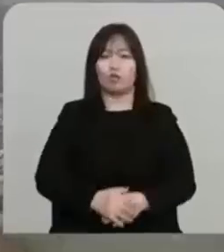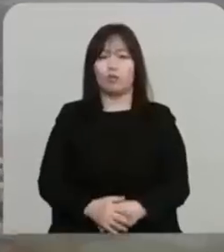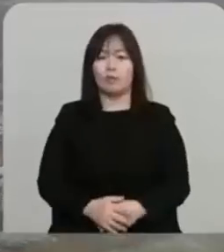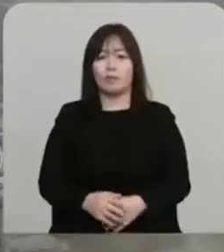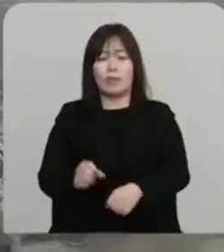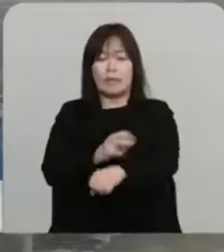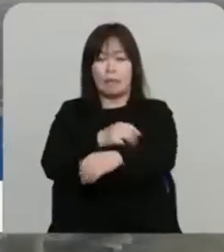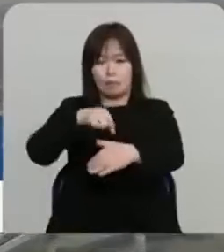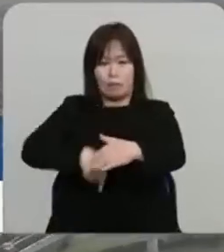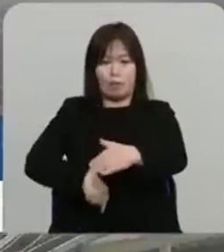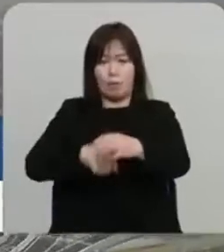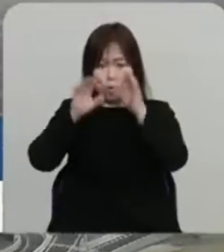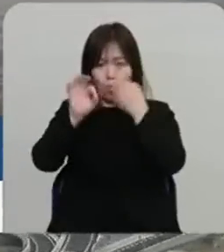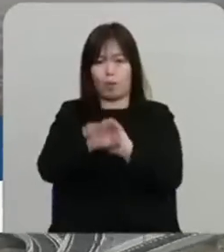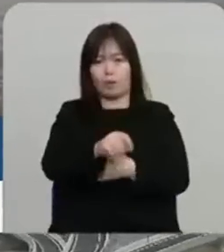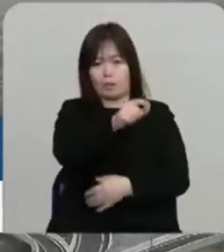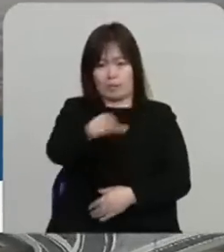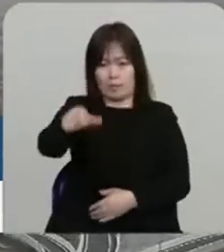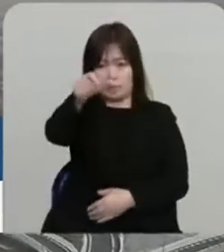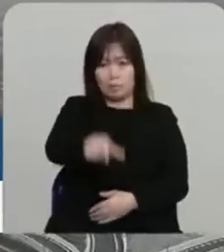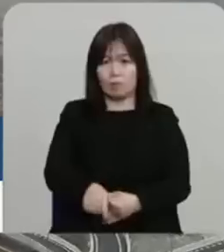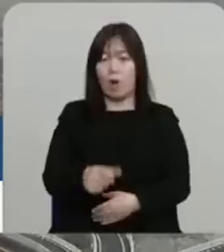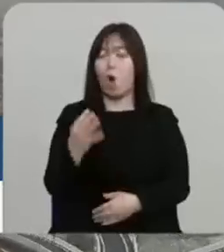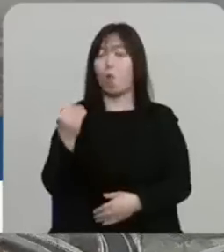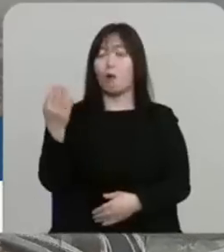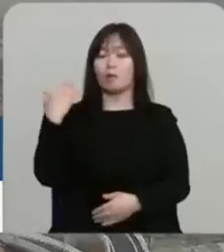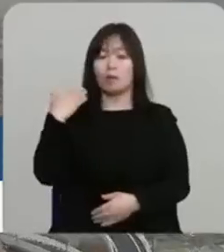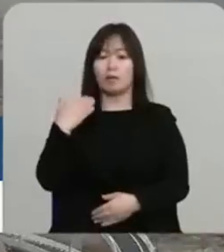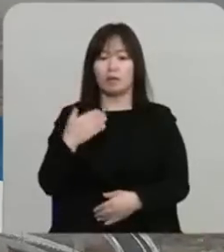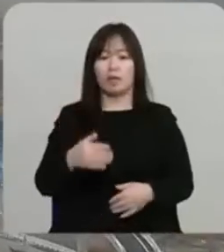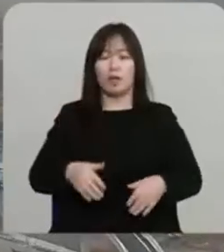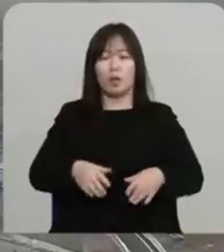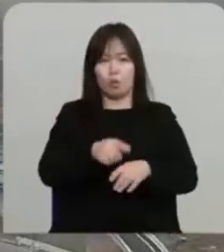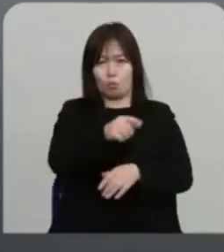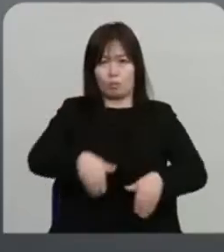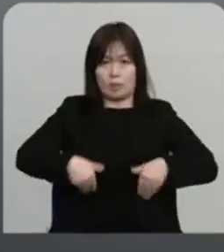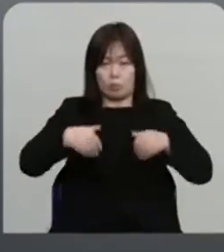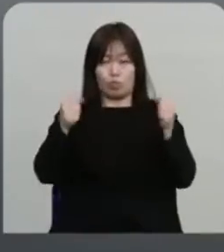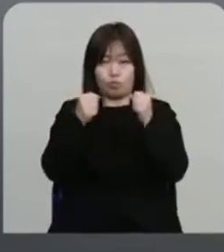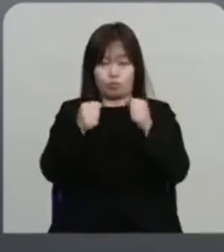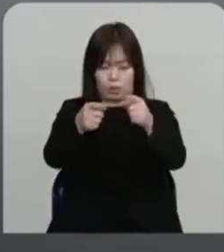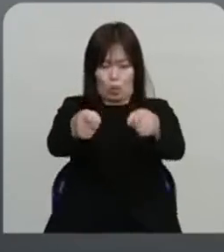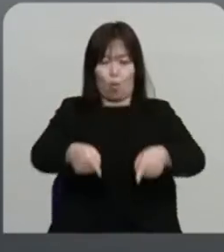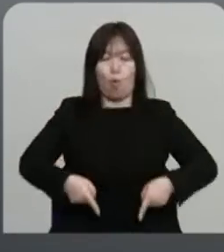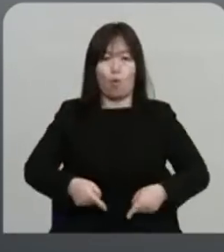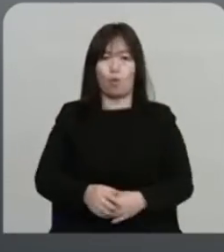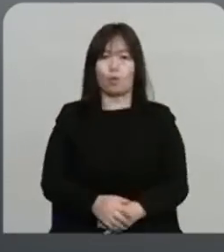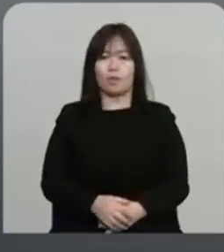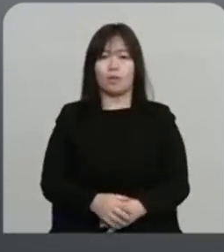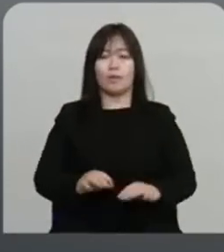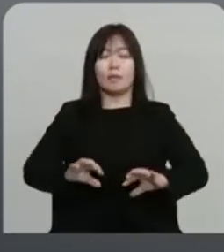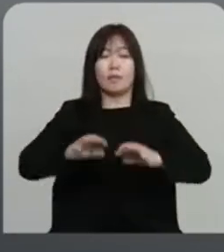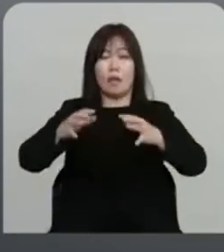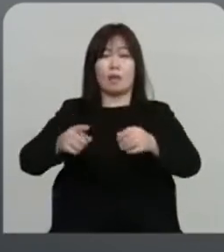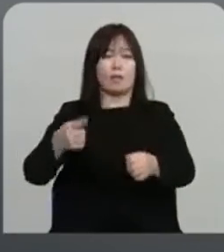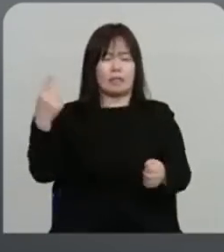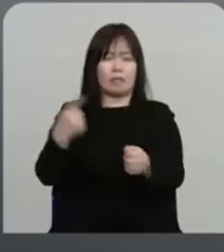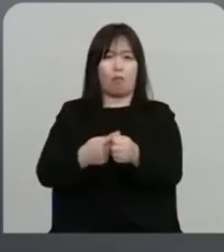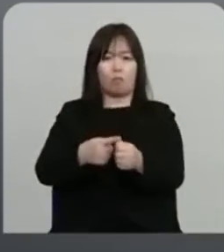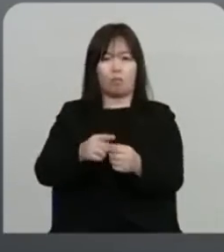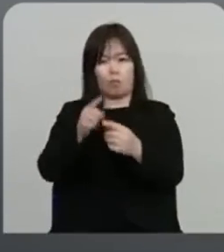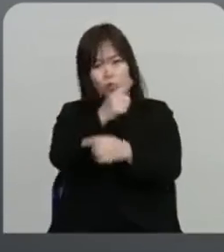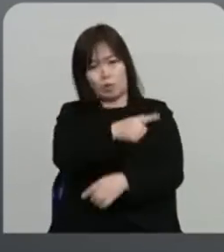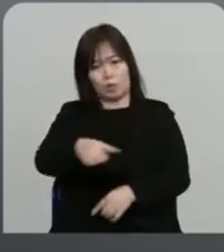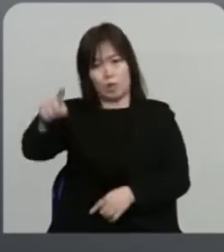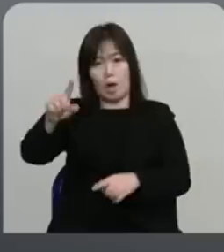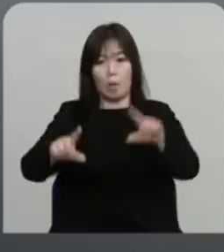새만금 내부를 시원스럽게 가르는 이 도로는 얼마 전 개통한 남북도로 1단계 구간입니다. 세계 처음으로 비대칭